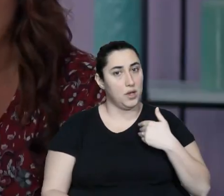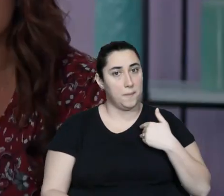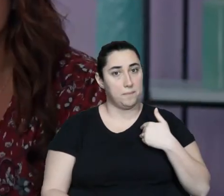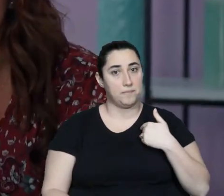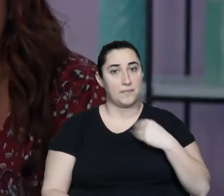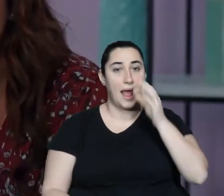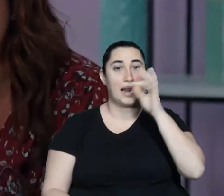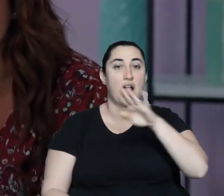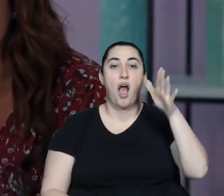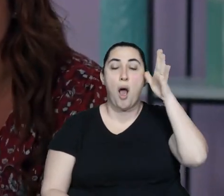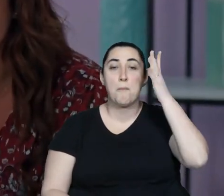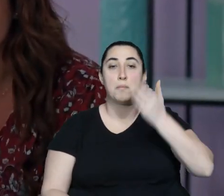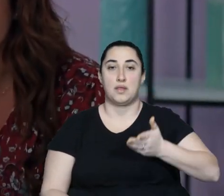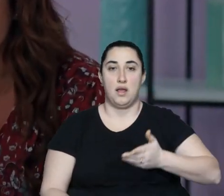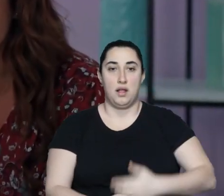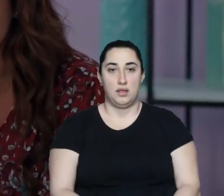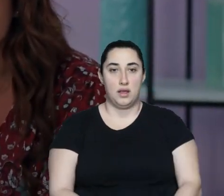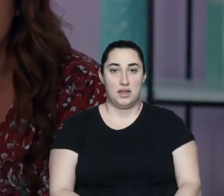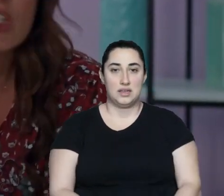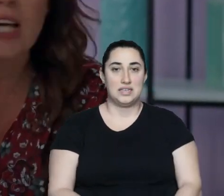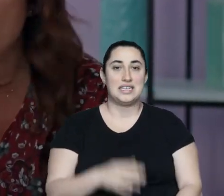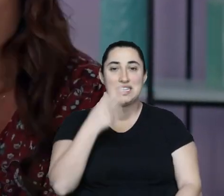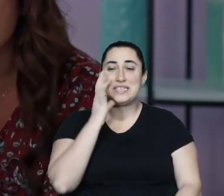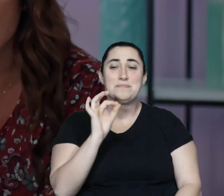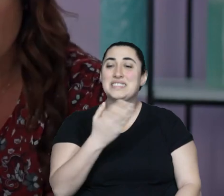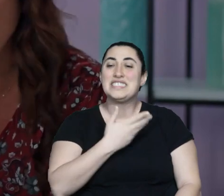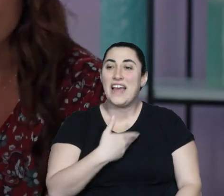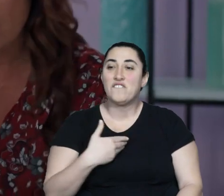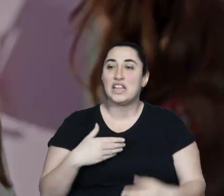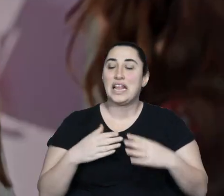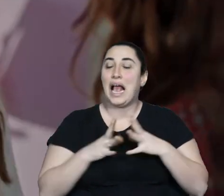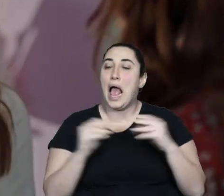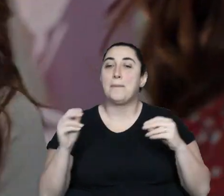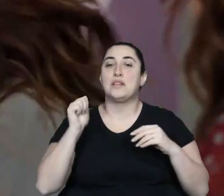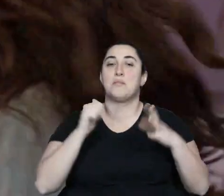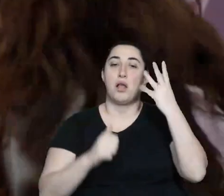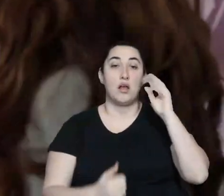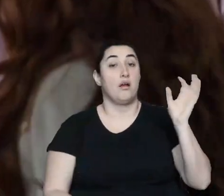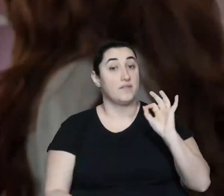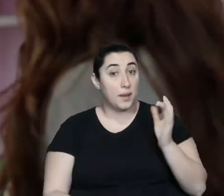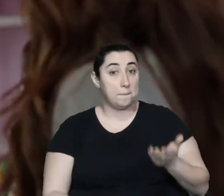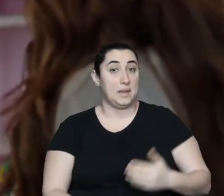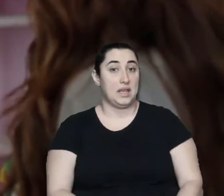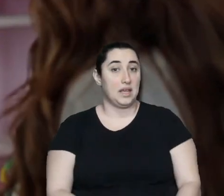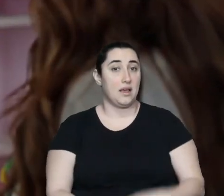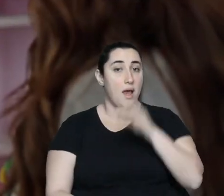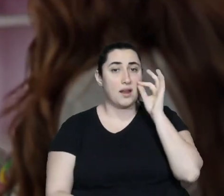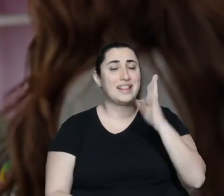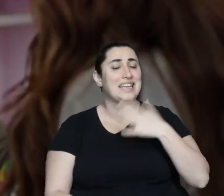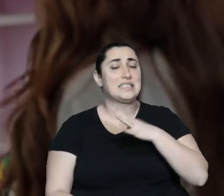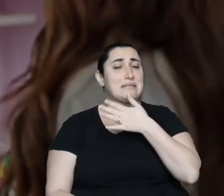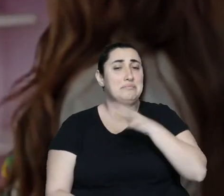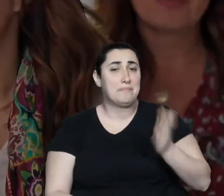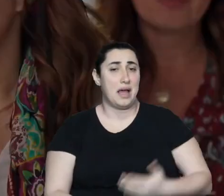edeceğim. Erkekler aptaldır. Kimi sevdiğini ancak kaybettikleri zaman anlarlar. Ayol tabii ki öyle. Erkekler ne